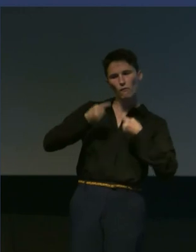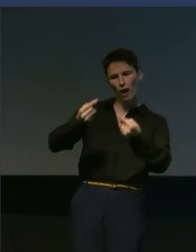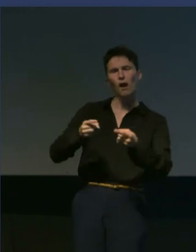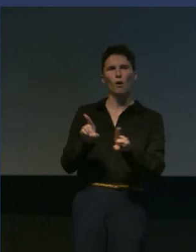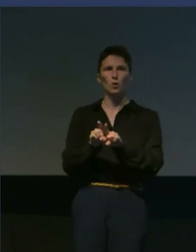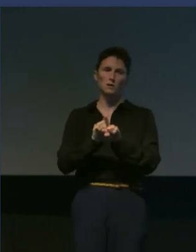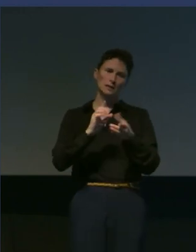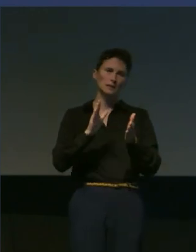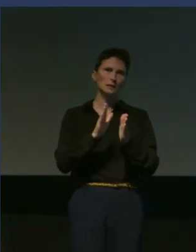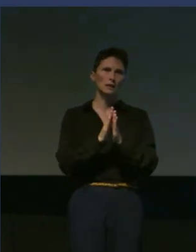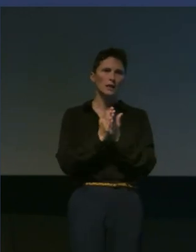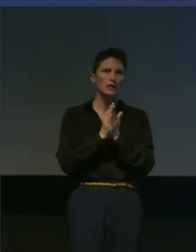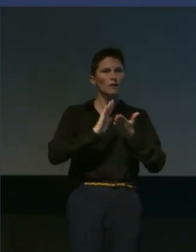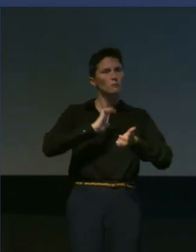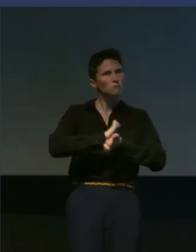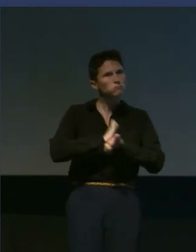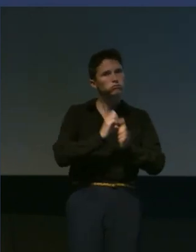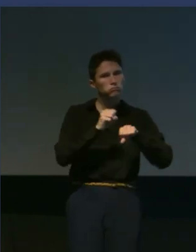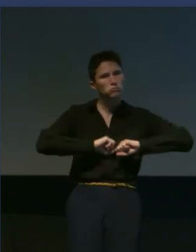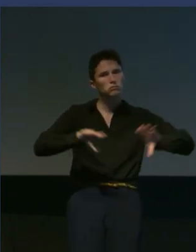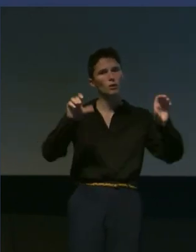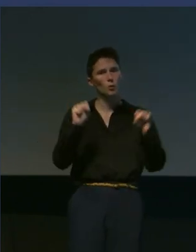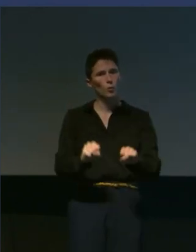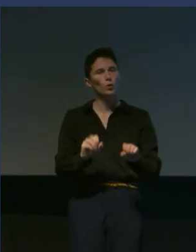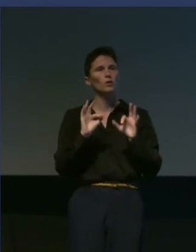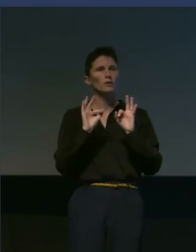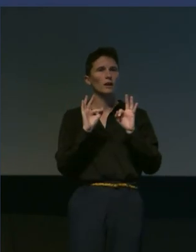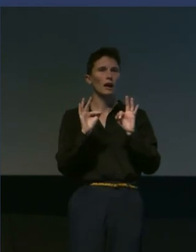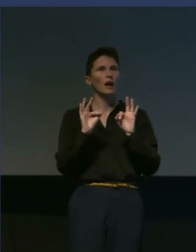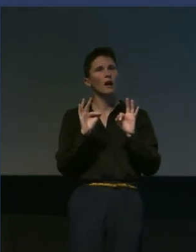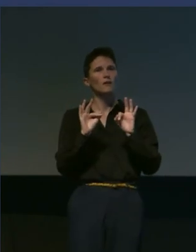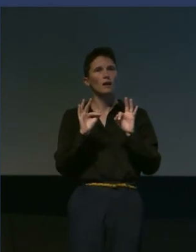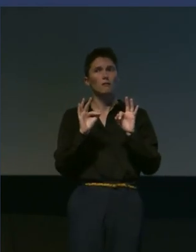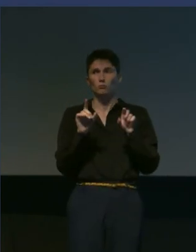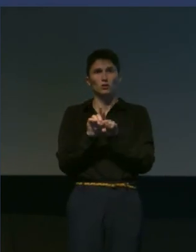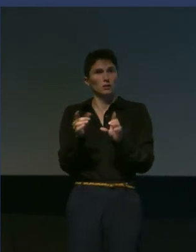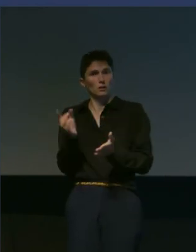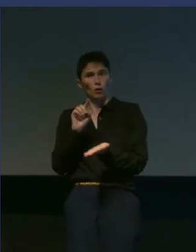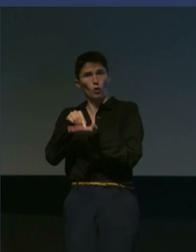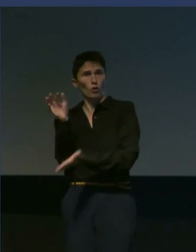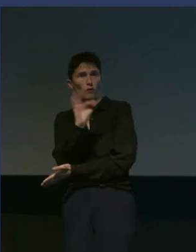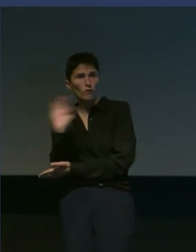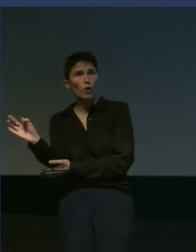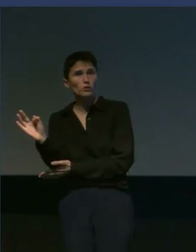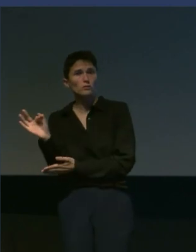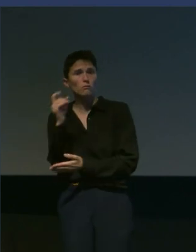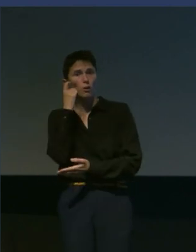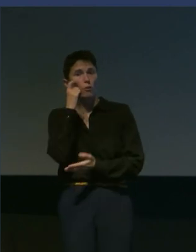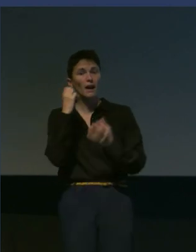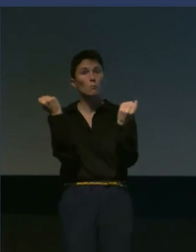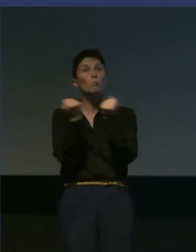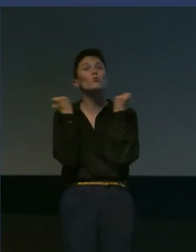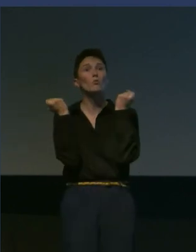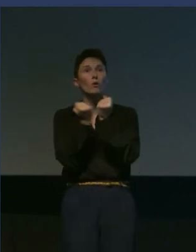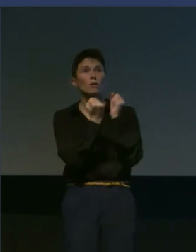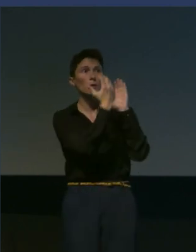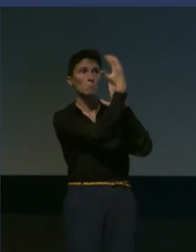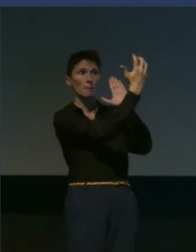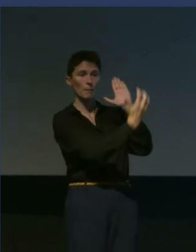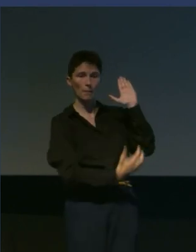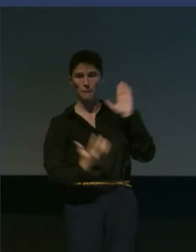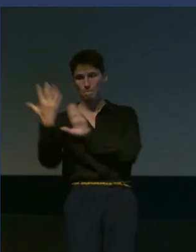livres, par là, je dis, la sphère climato-sceptique française n'est pas mieux. Vous voyez là, les pubs qu'il y a sur les côtés, c'est que des